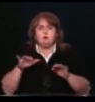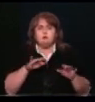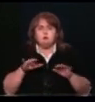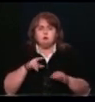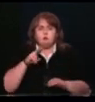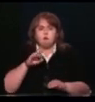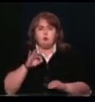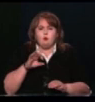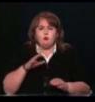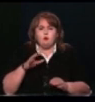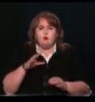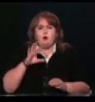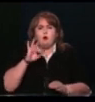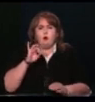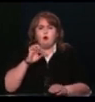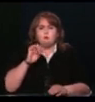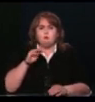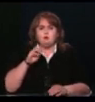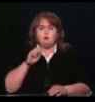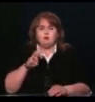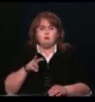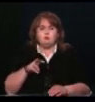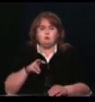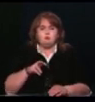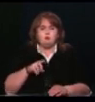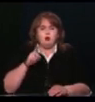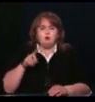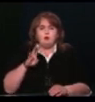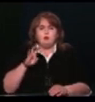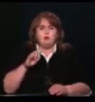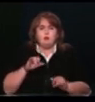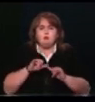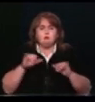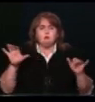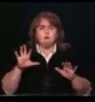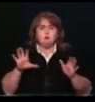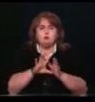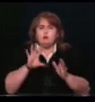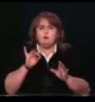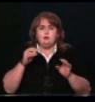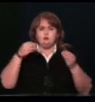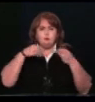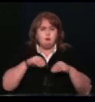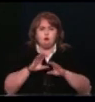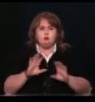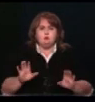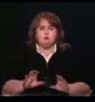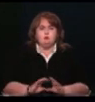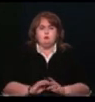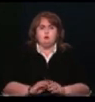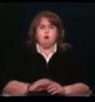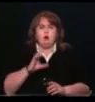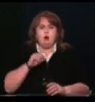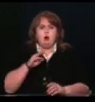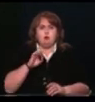по стационарным орбитам. В этот момент они не излучают энергию и не поглощают. То есть